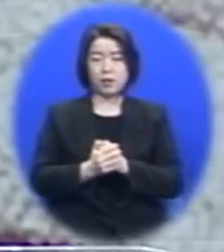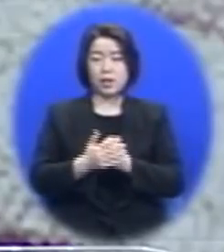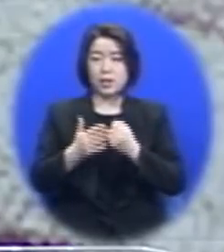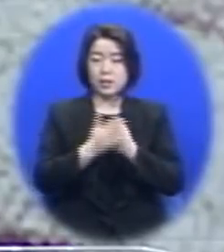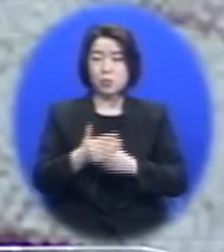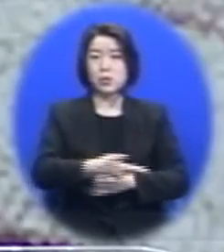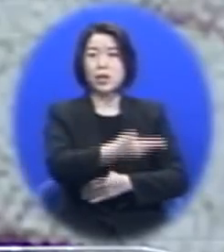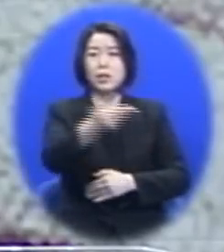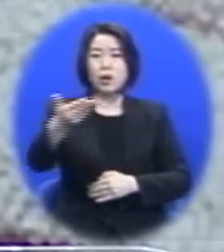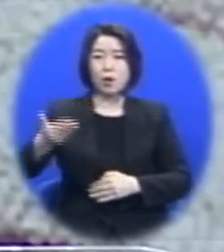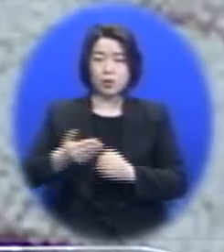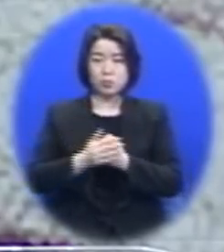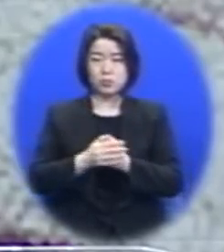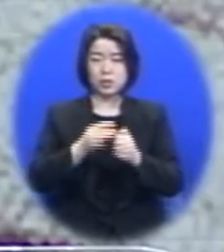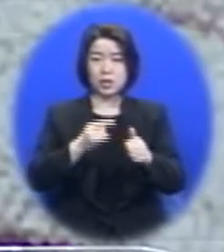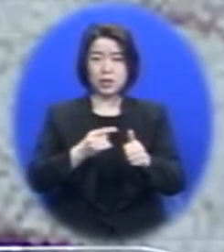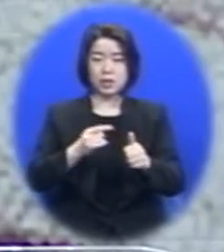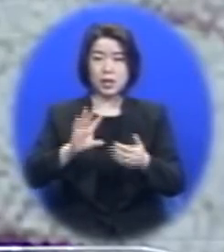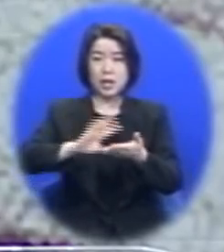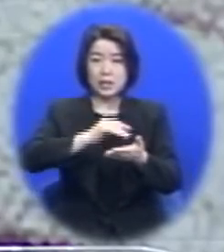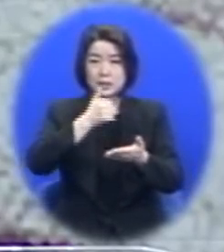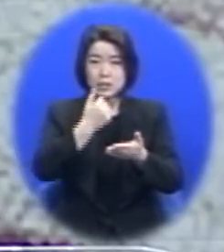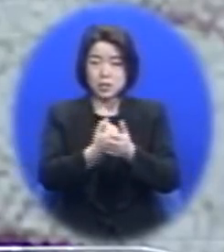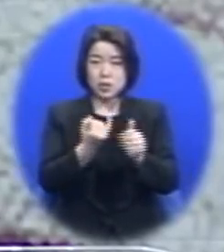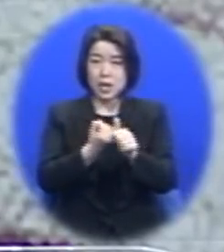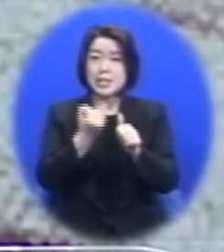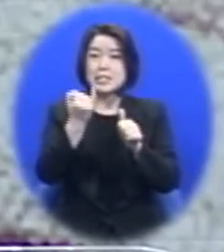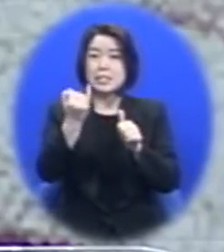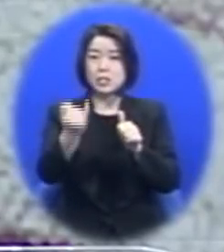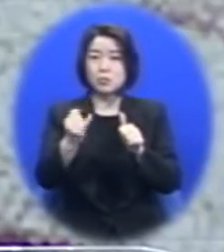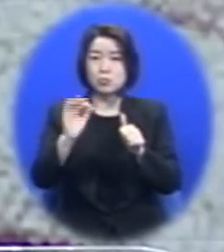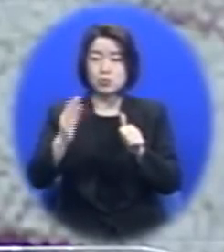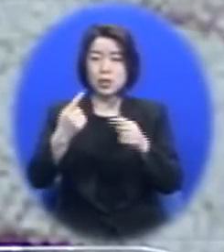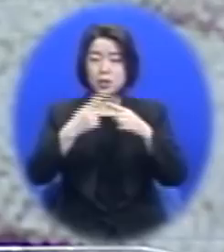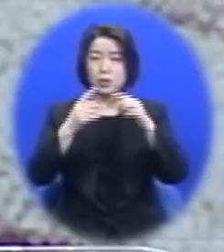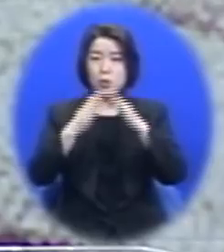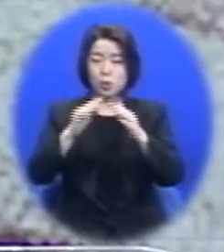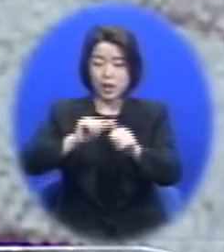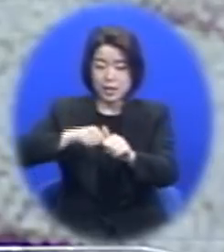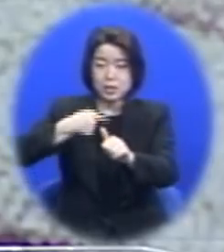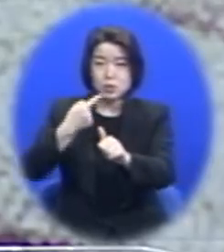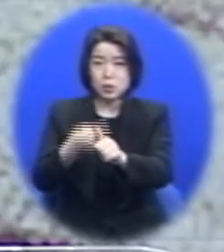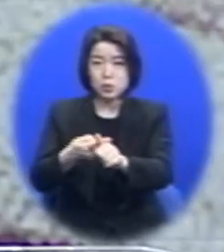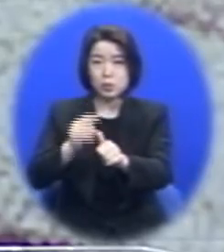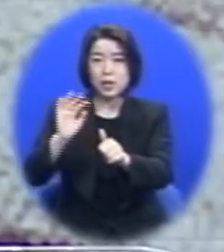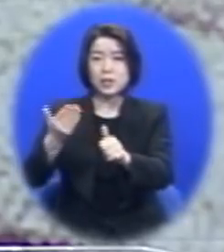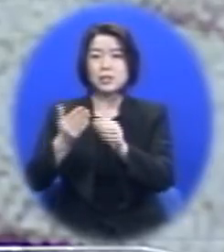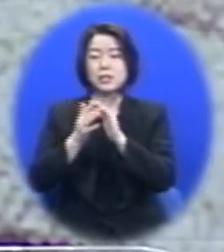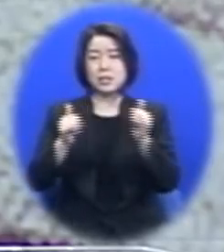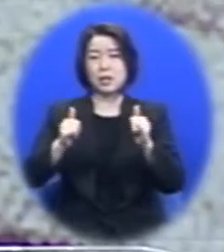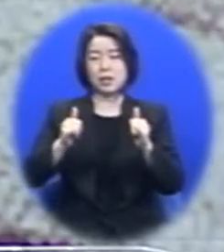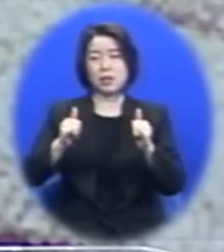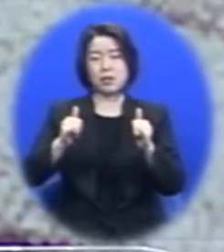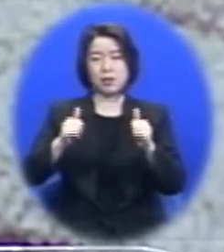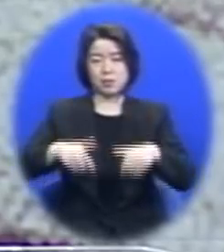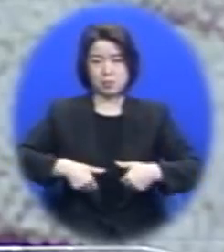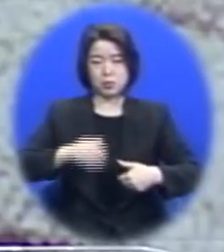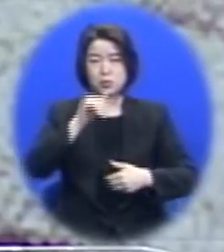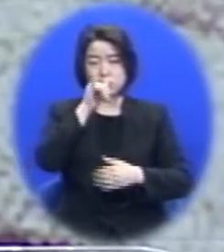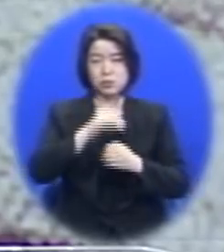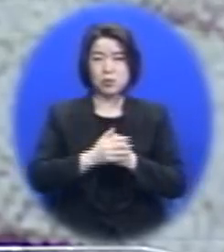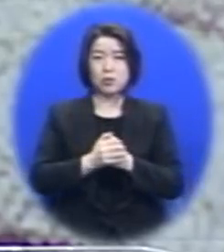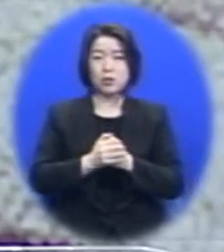여러분들에게 는 그리스도의 신부 된 교회의 소속되어 진 자가 되어야 합니다 그 말은 뒤집어